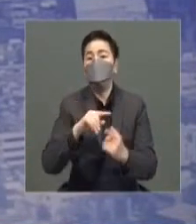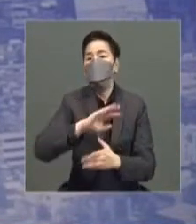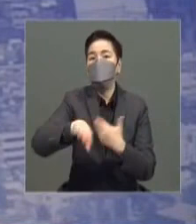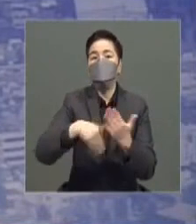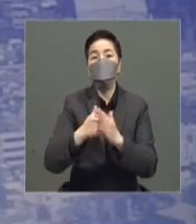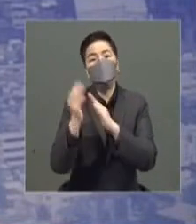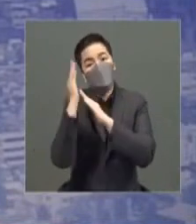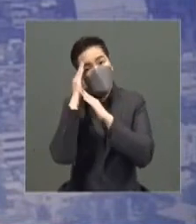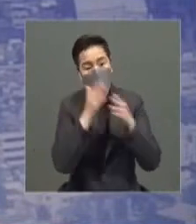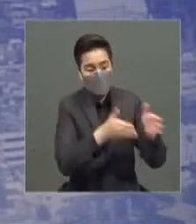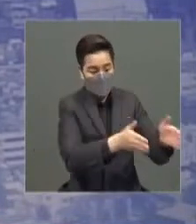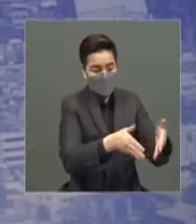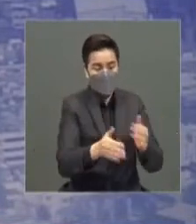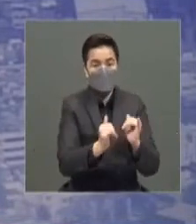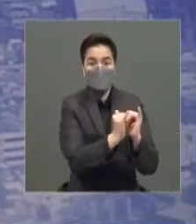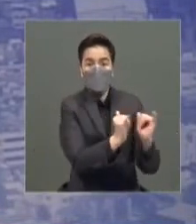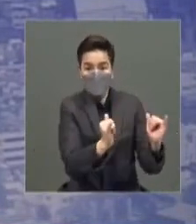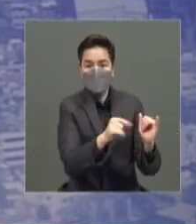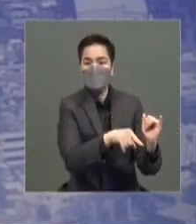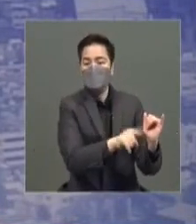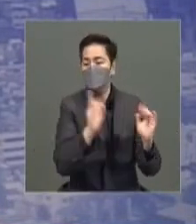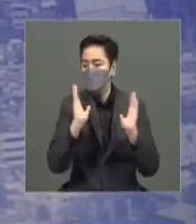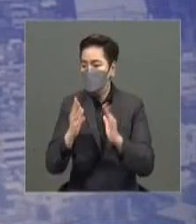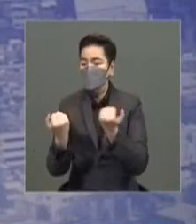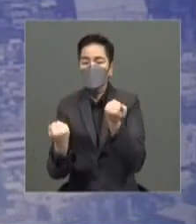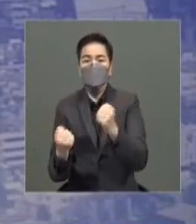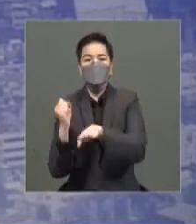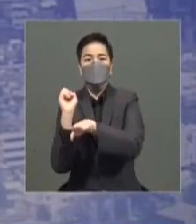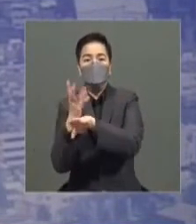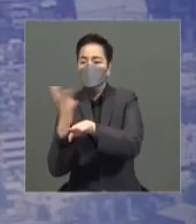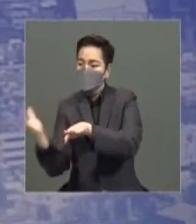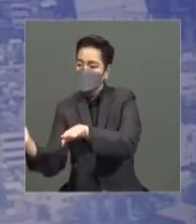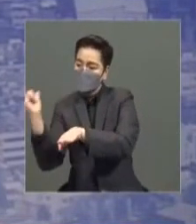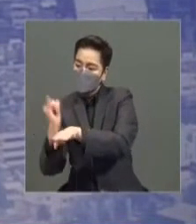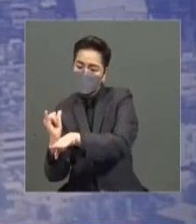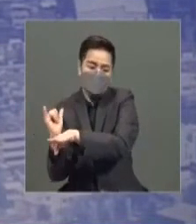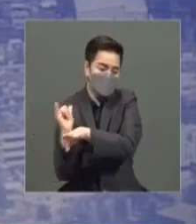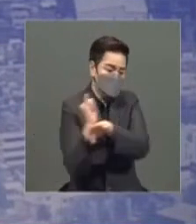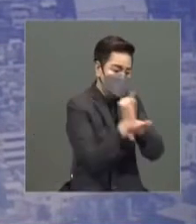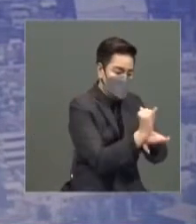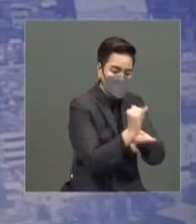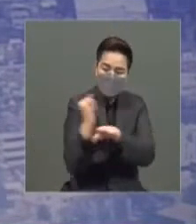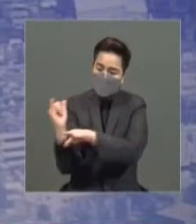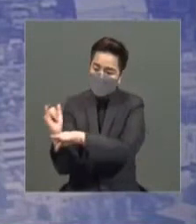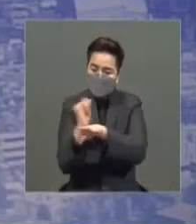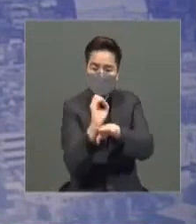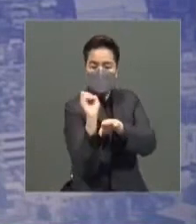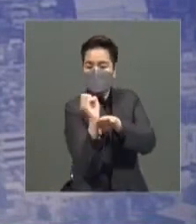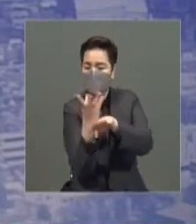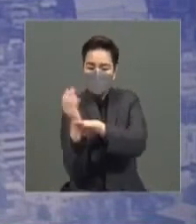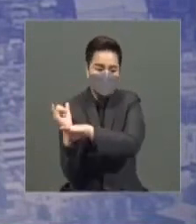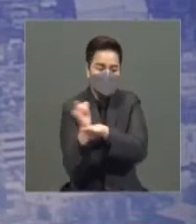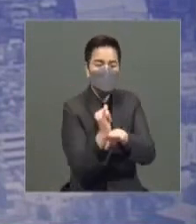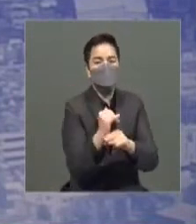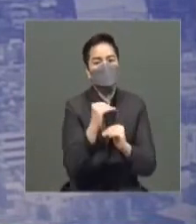งเรื่องของเตียงและการขนผู้ป่วยไปยังโรงพยาบาลหรือโรงพยาบาลสนามเนี่ยก็ค่อนข้างจะมีการจำกัดใน